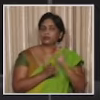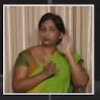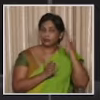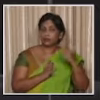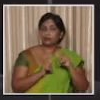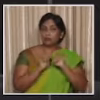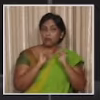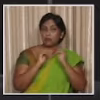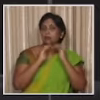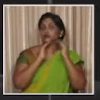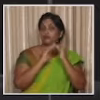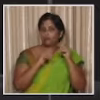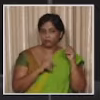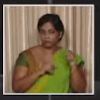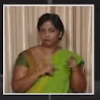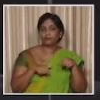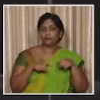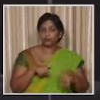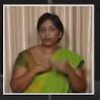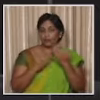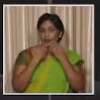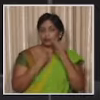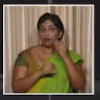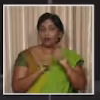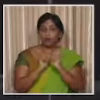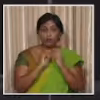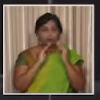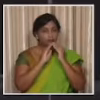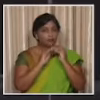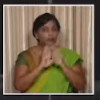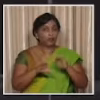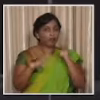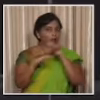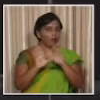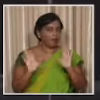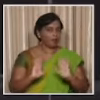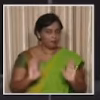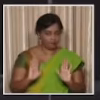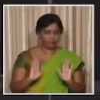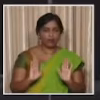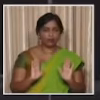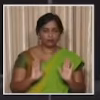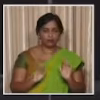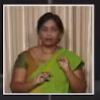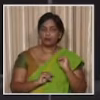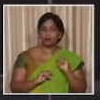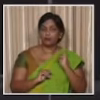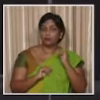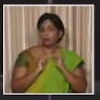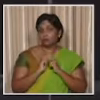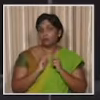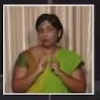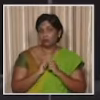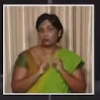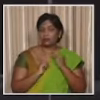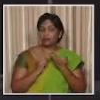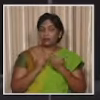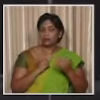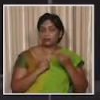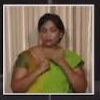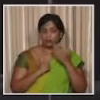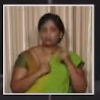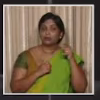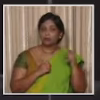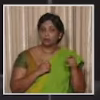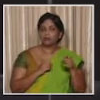මේ අබලන් ගොඩනැගිලි ටික අපි දැනට උපදෙස් දීලා තිනවා අබලන් ගොඩනැගිලි වල දරුවෝ තියන්න එපයි කියලා මොකද යම් හානියක් වෙන්න පුළුවන් නිසා ඉතින්